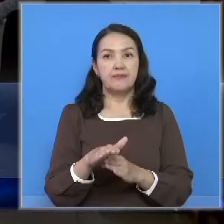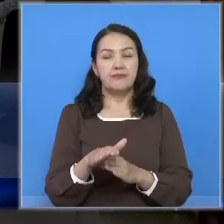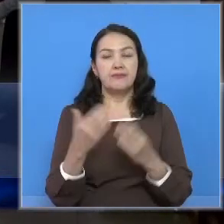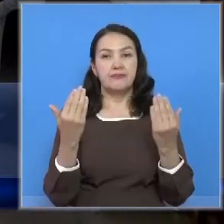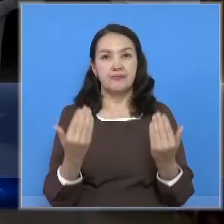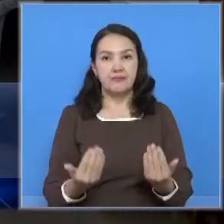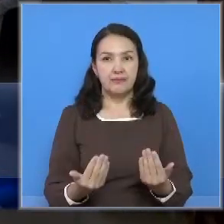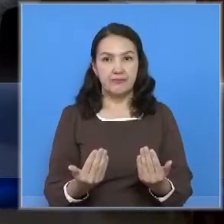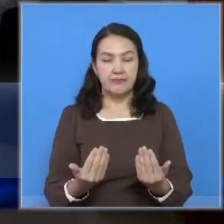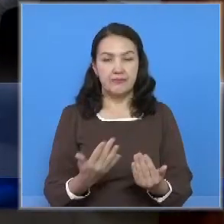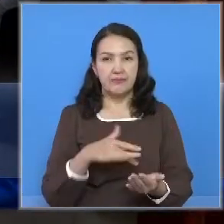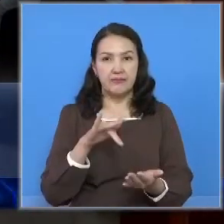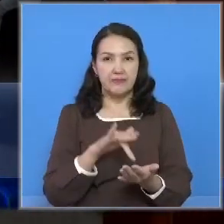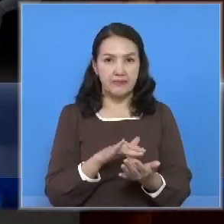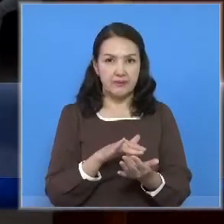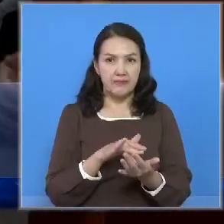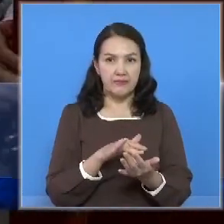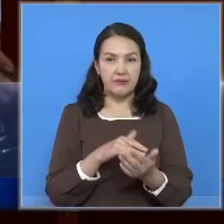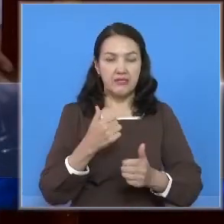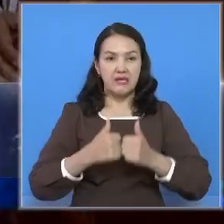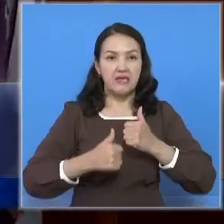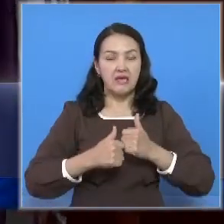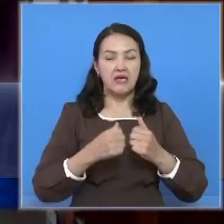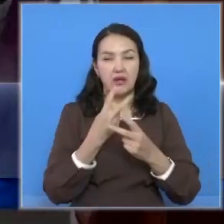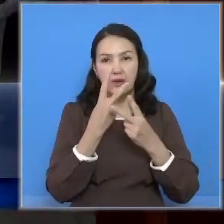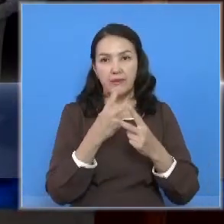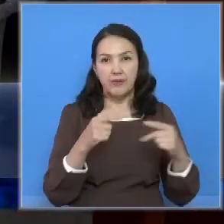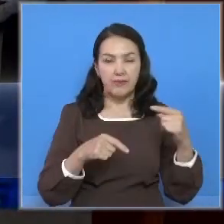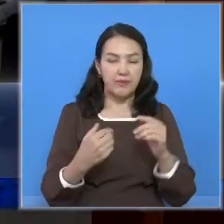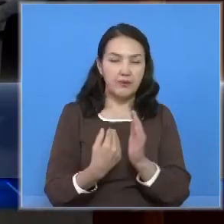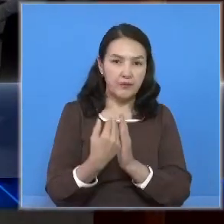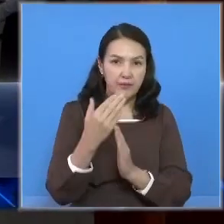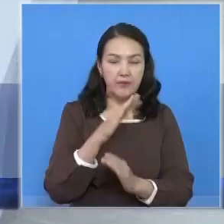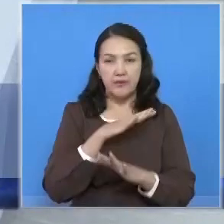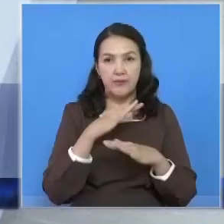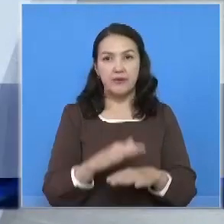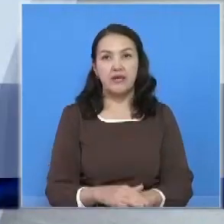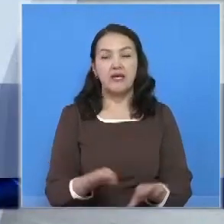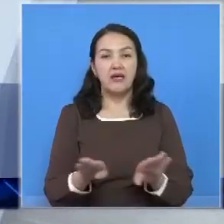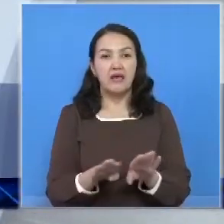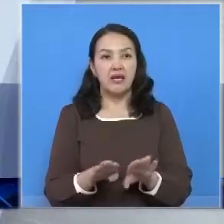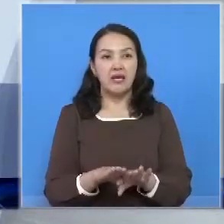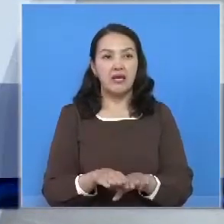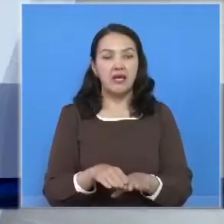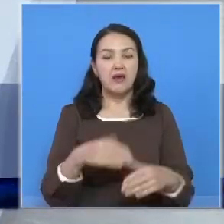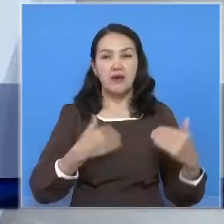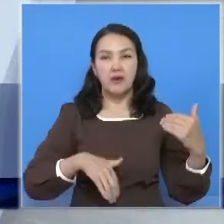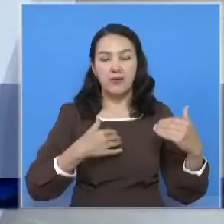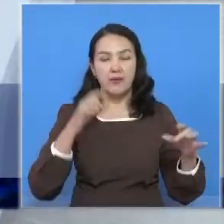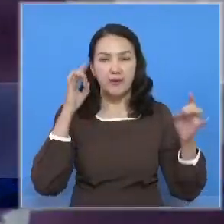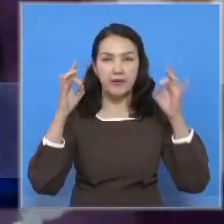Енді қалған жарыс көрсетеді, бірінен бірі озатын жүйріктер көп қой. Осылайша қоңыр домбыраның